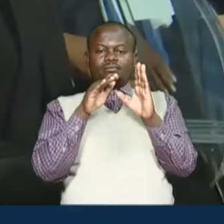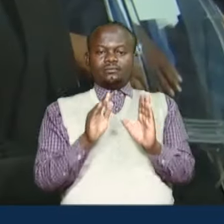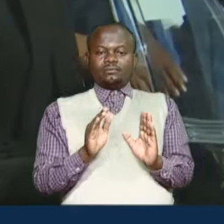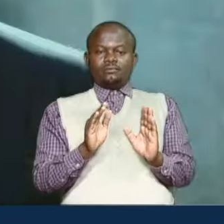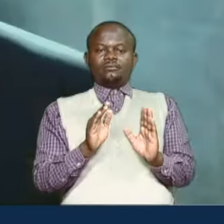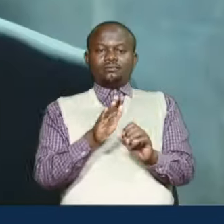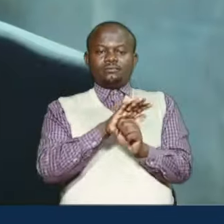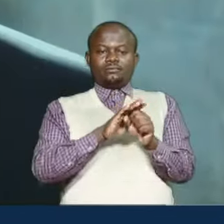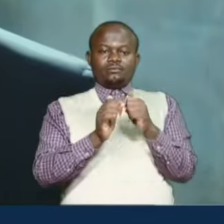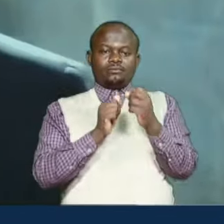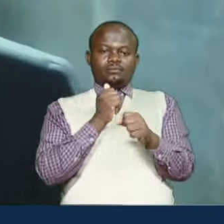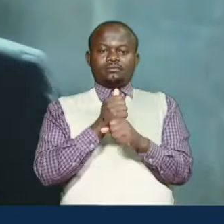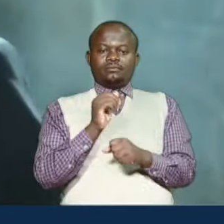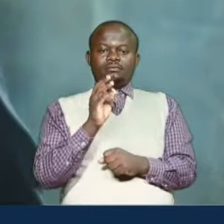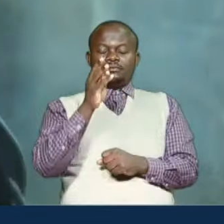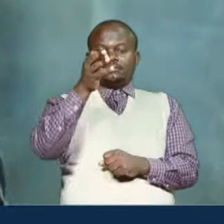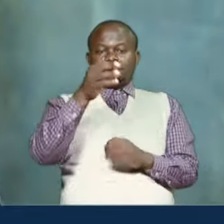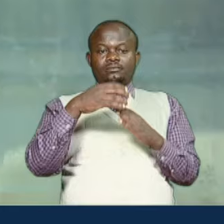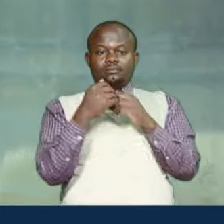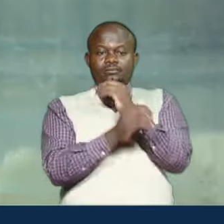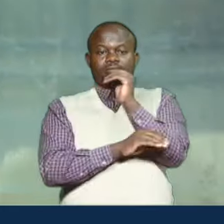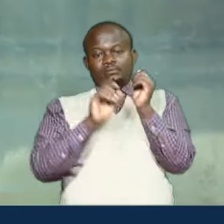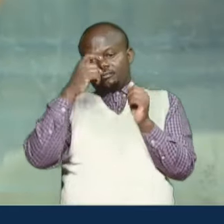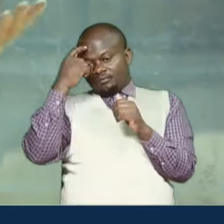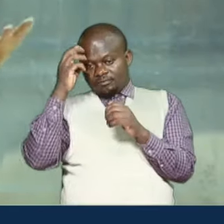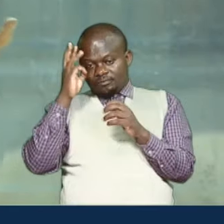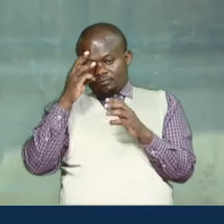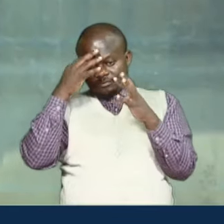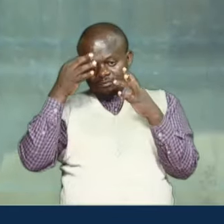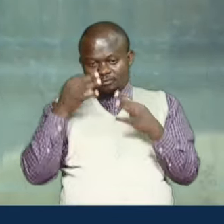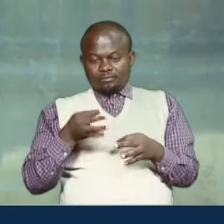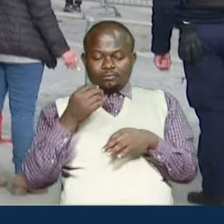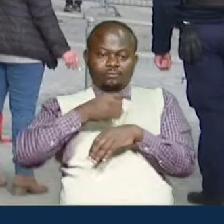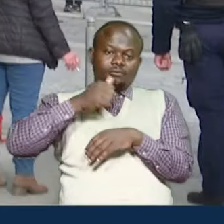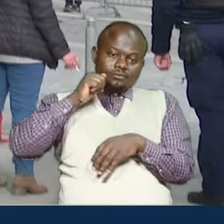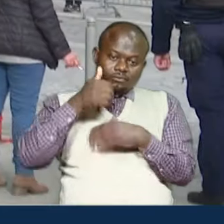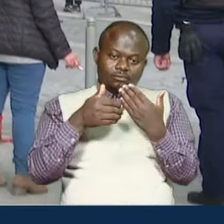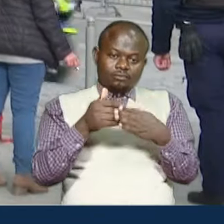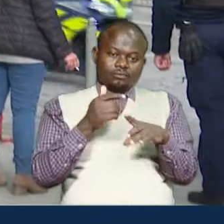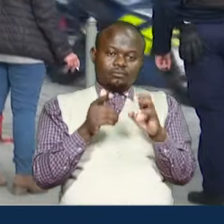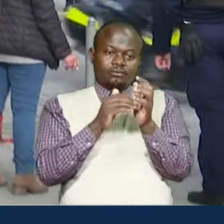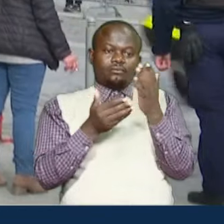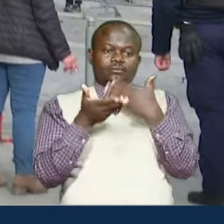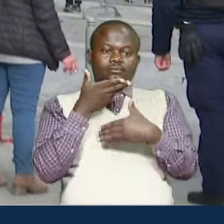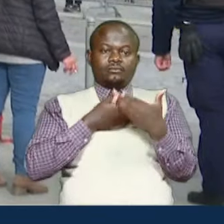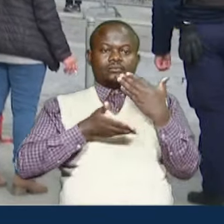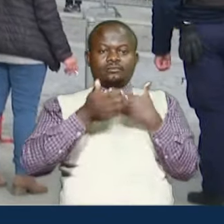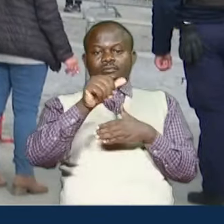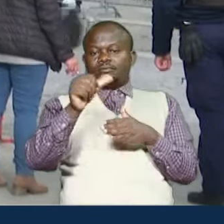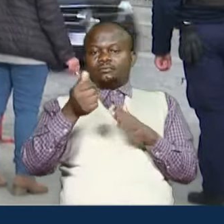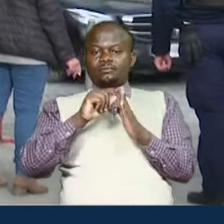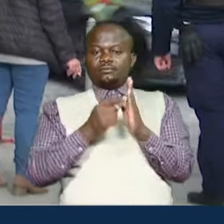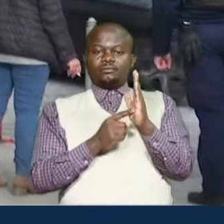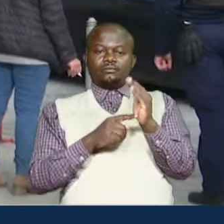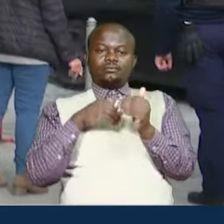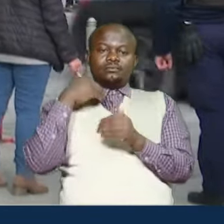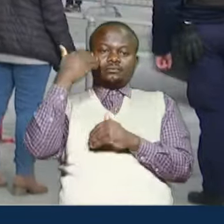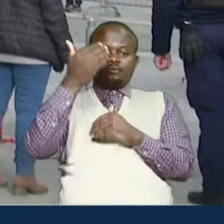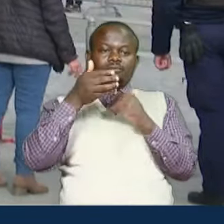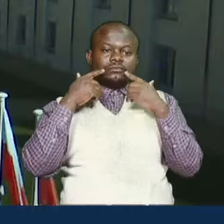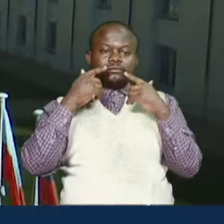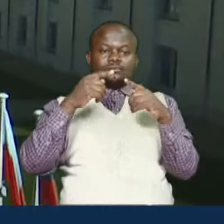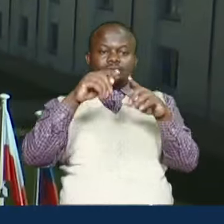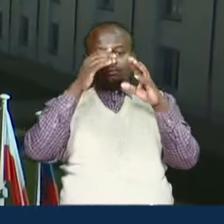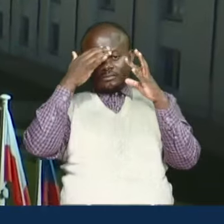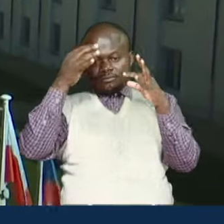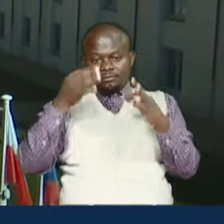imbere abakuru b'ihugu na za guverinoma bakaba bazayifataho umwanzuro ku munsi w'ejo ndetse banaganira ku zindi ngingo nyuma zanatangazwe